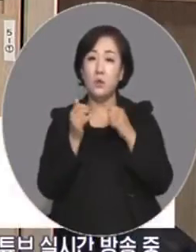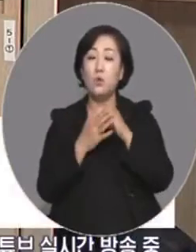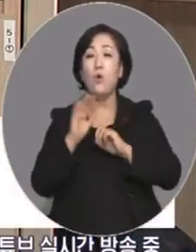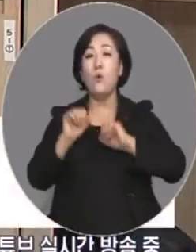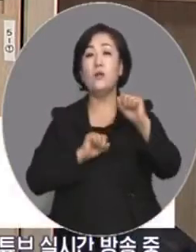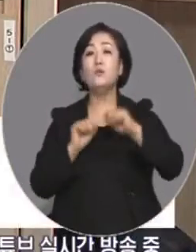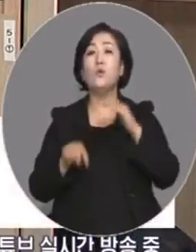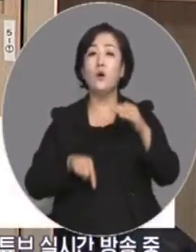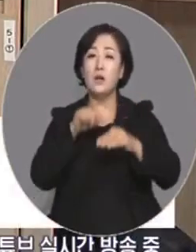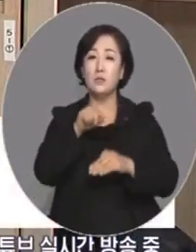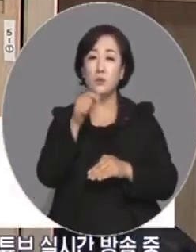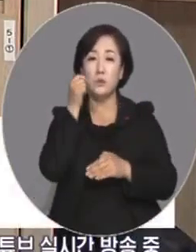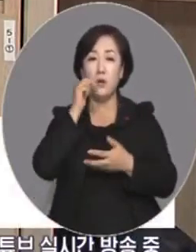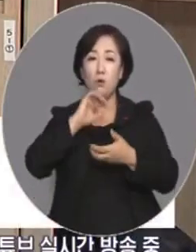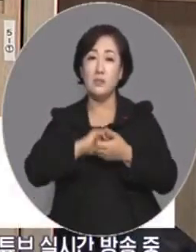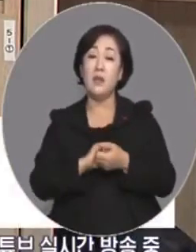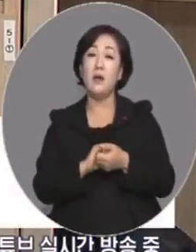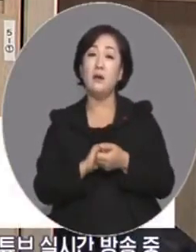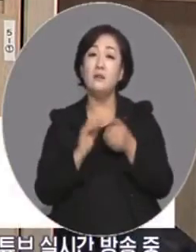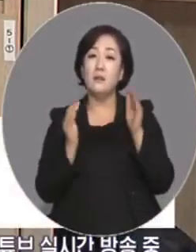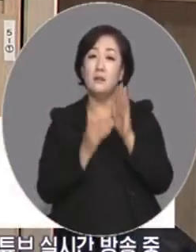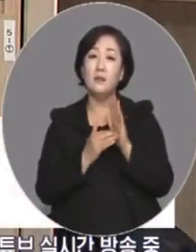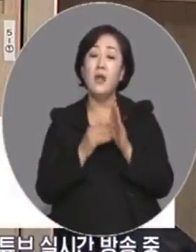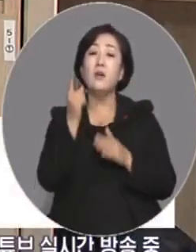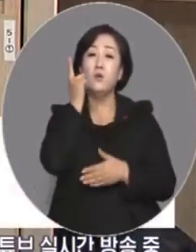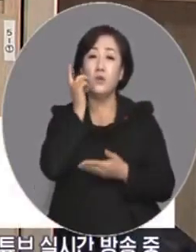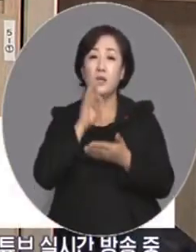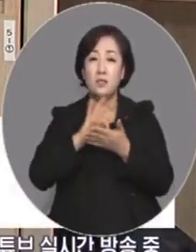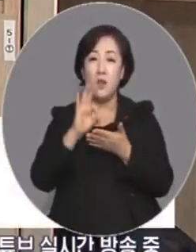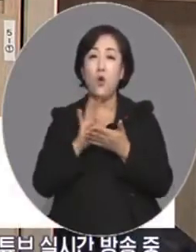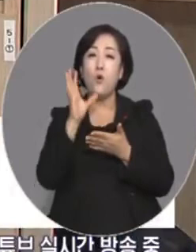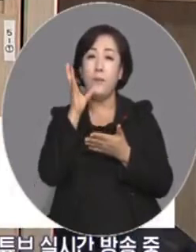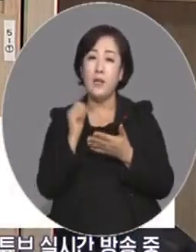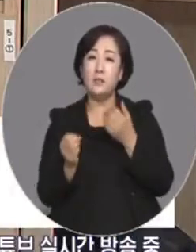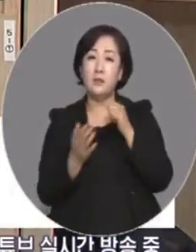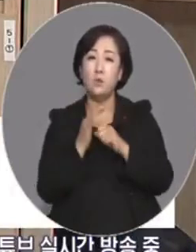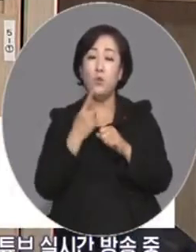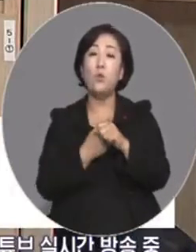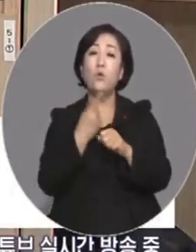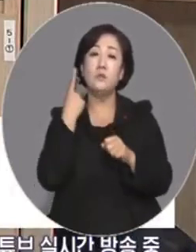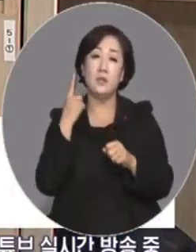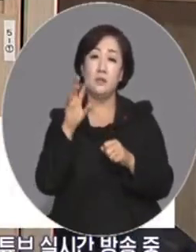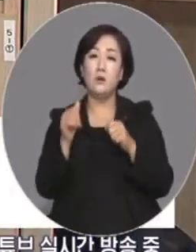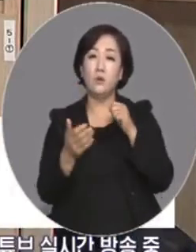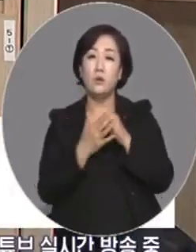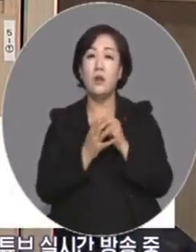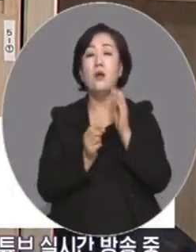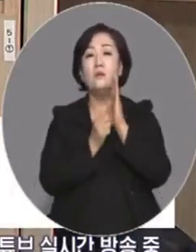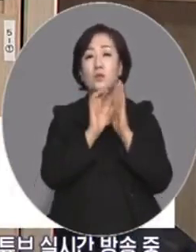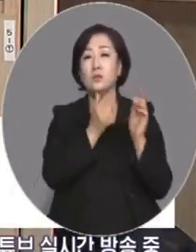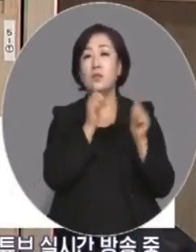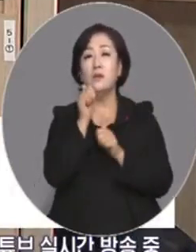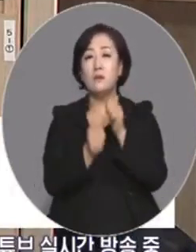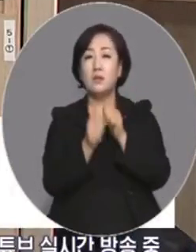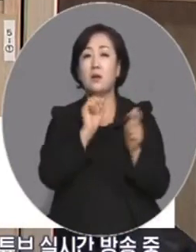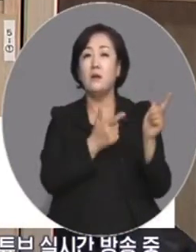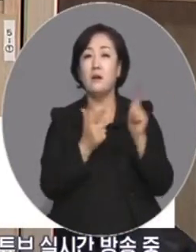못하고 제한이 되다 보니까 이제 스마트폰을 많이 하게 되고 또 작년에는 굉장히 뭐 주식이라든가